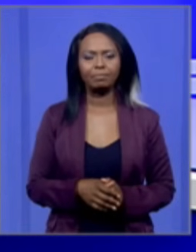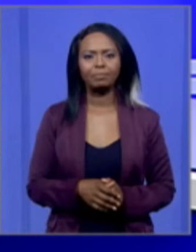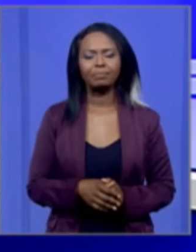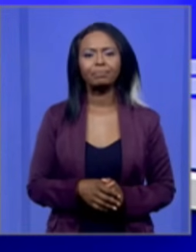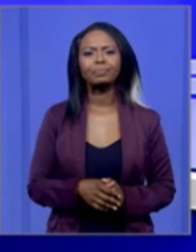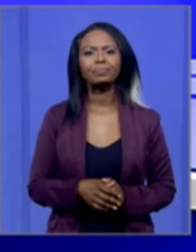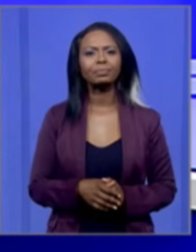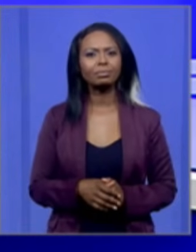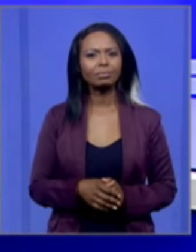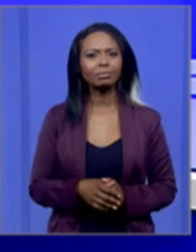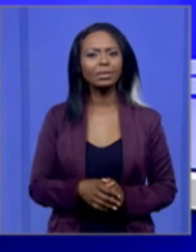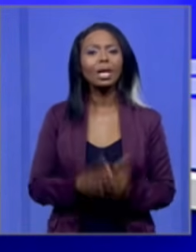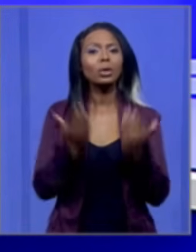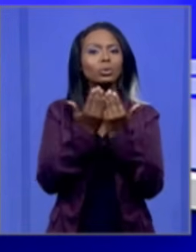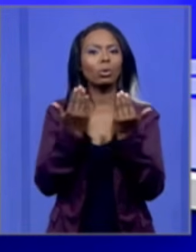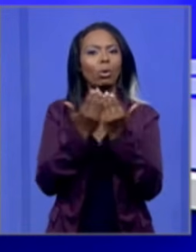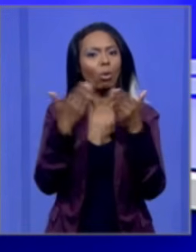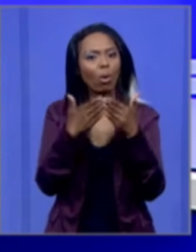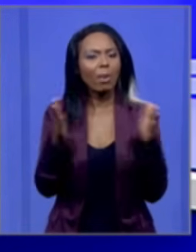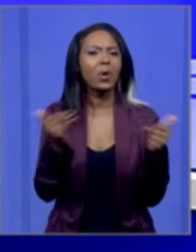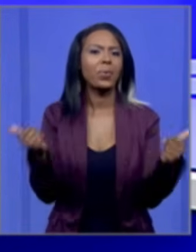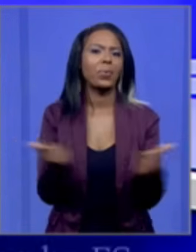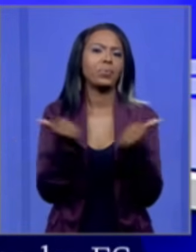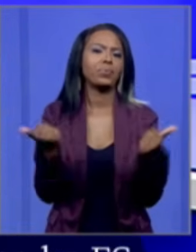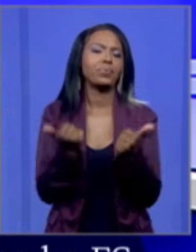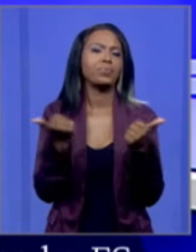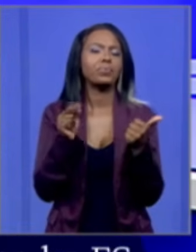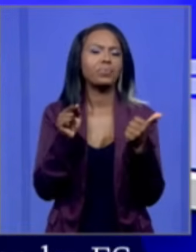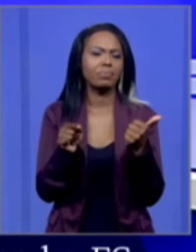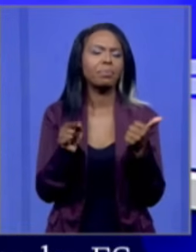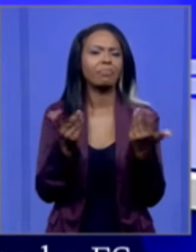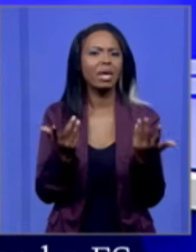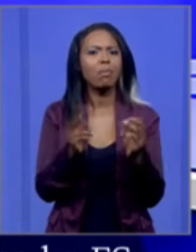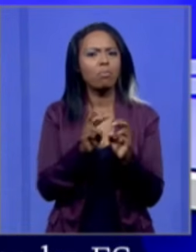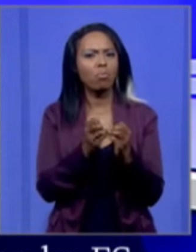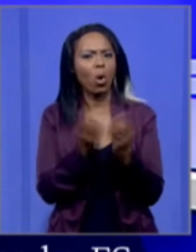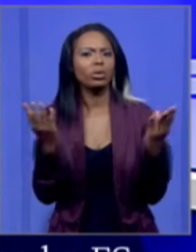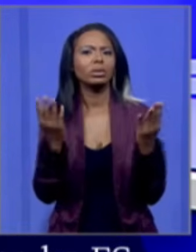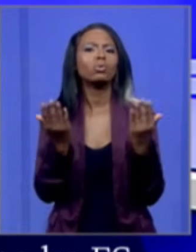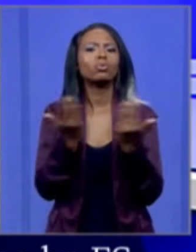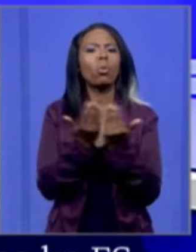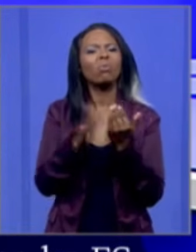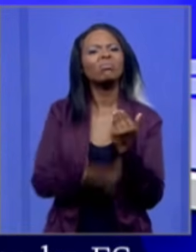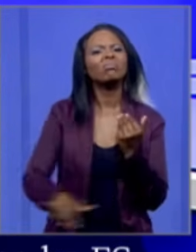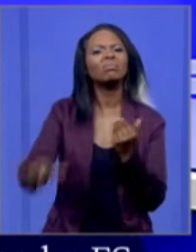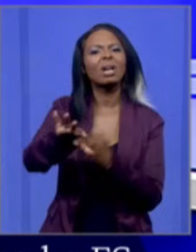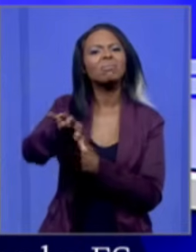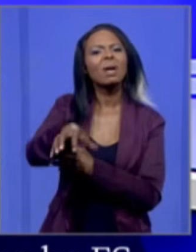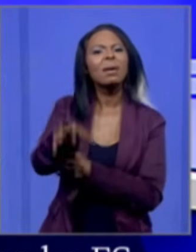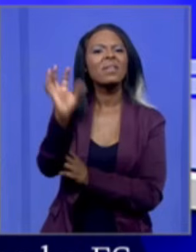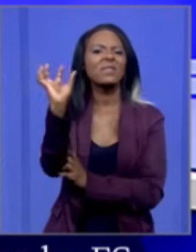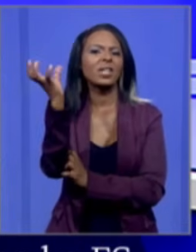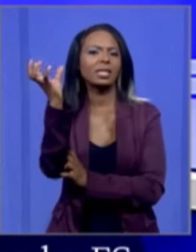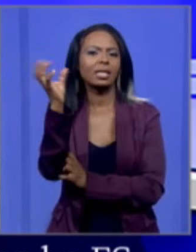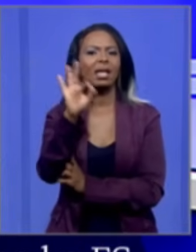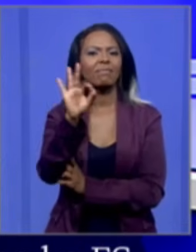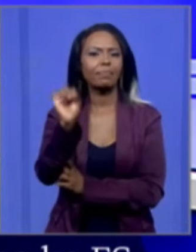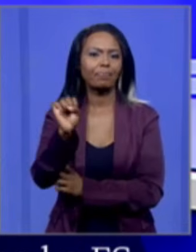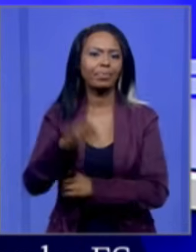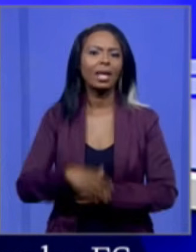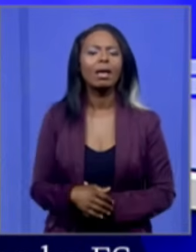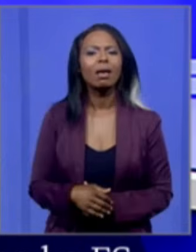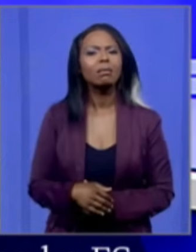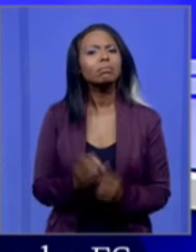Go sa le bjalo dikolo di butšwe gabotse ka thelelo ka dikolong tše ntši ka Free State le ge letšatši la mathomo le be le